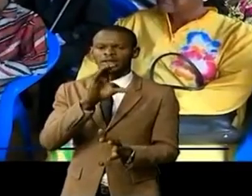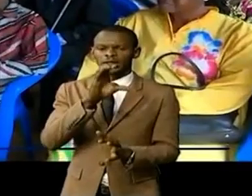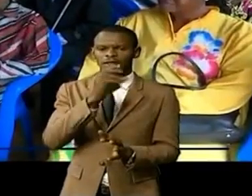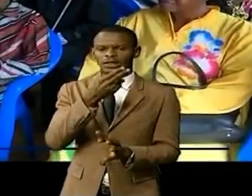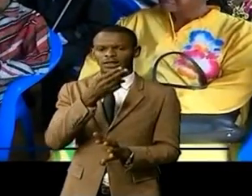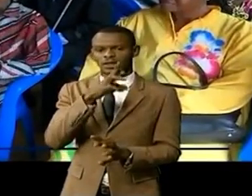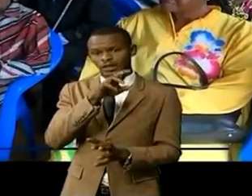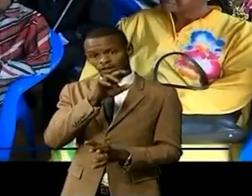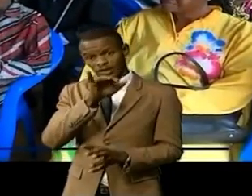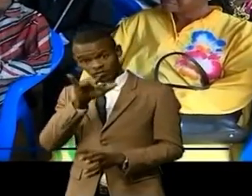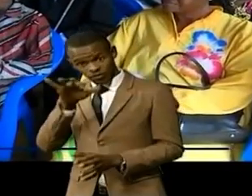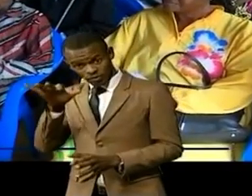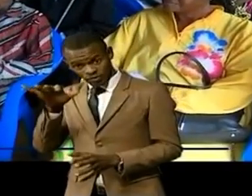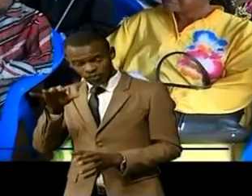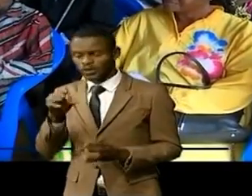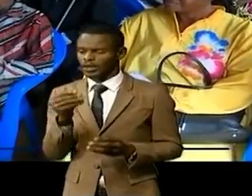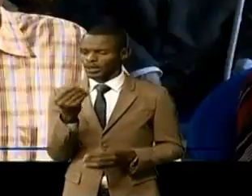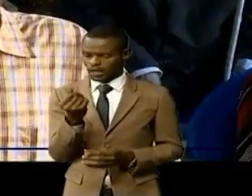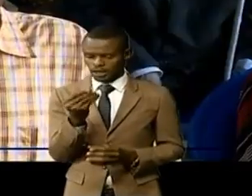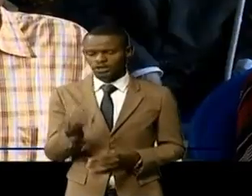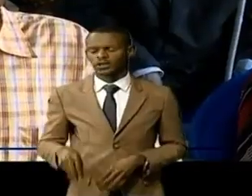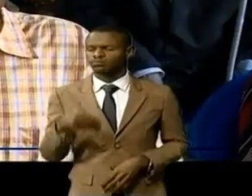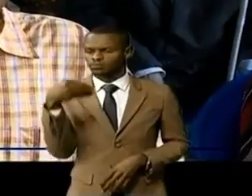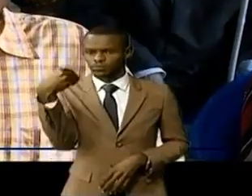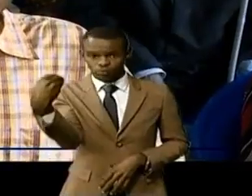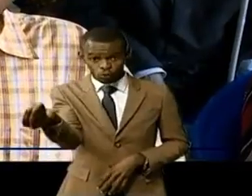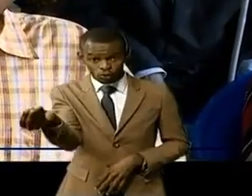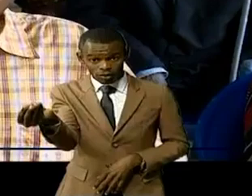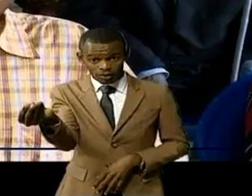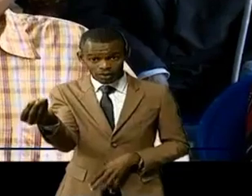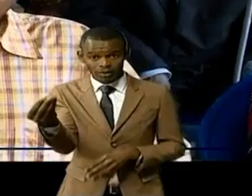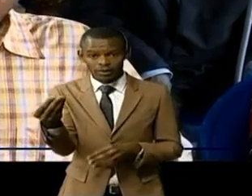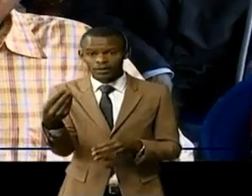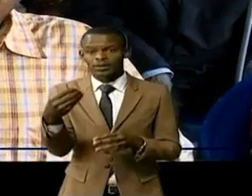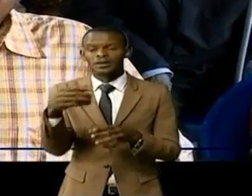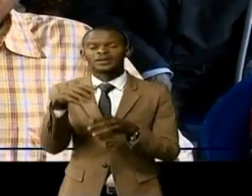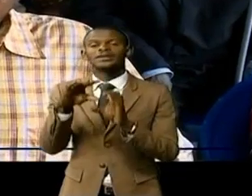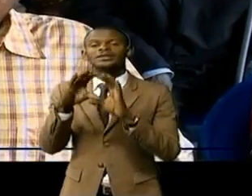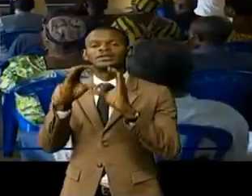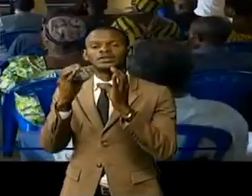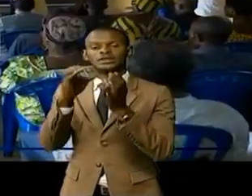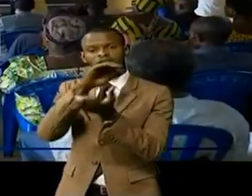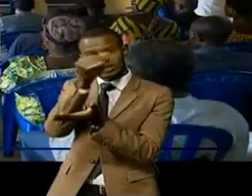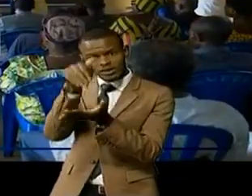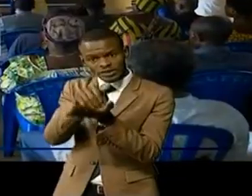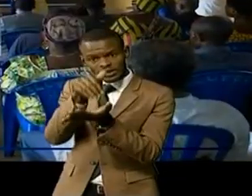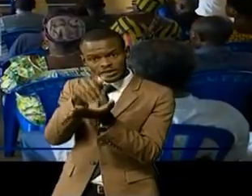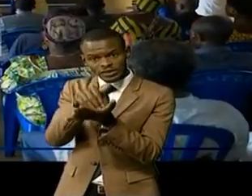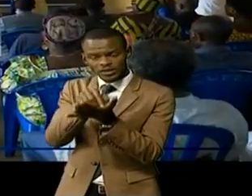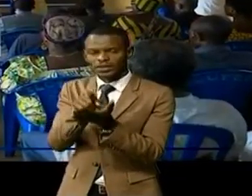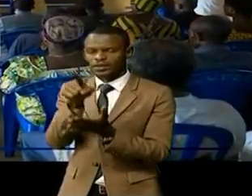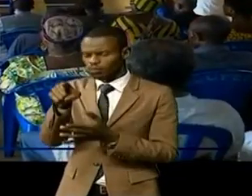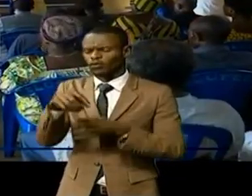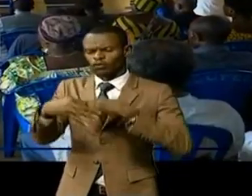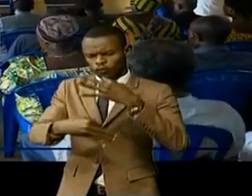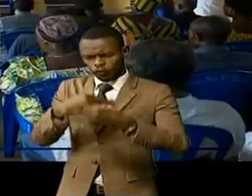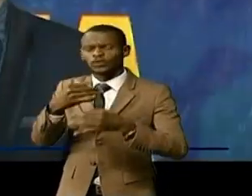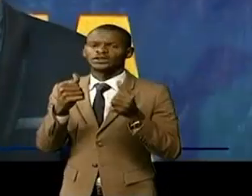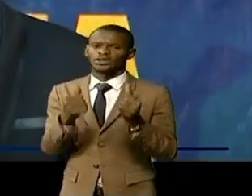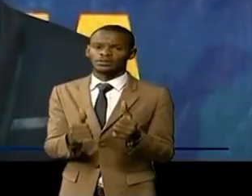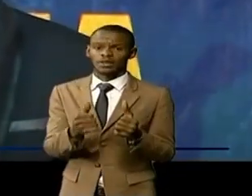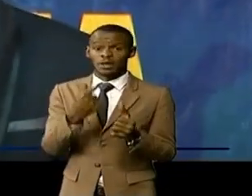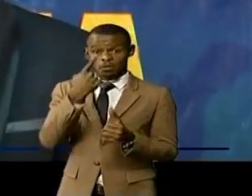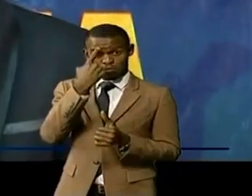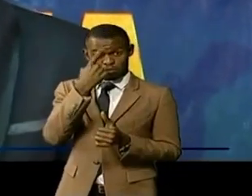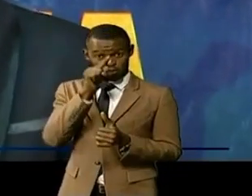Senafi de jouir de la concession acquise sur fonds propres dans la commune de Lancélé. pour le directeur de ce centre attaché au ministère des